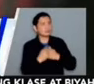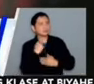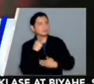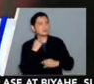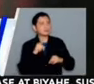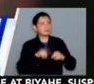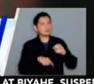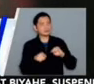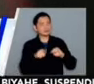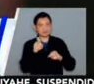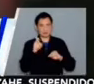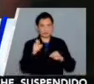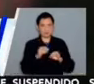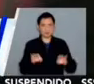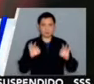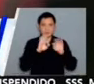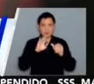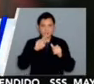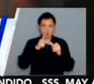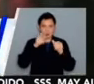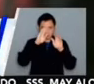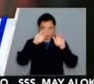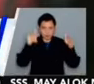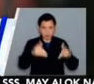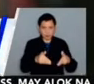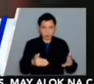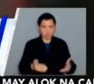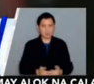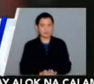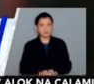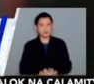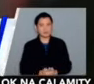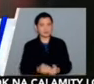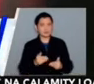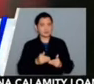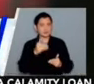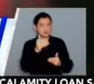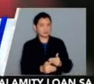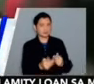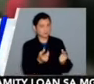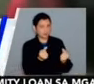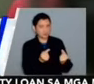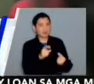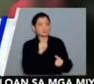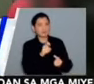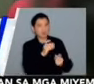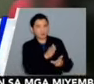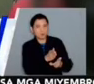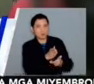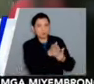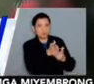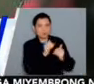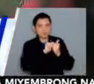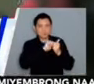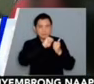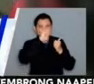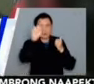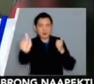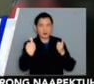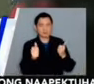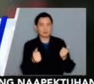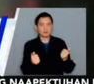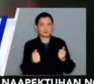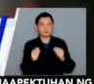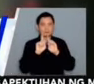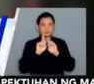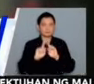ang magiging next na priority na gagawin ng DSWD pati na siyempre